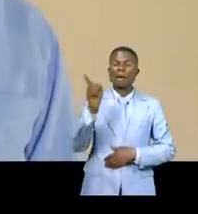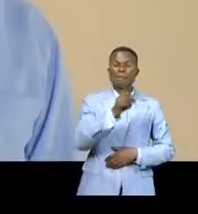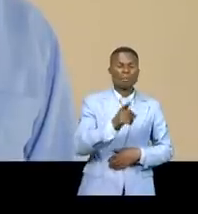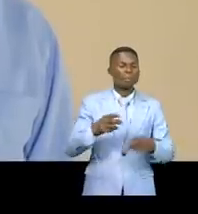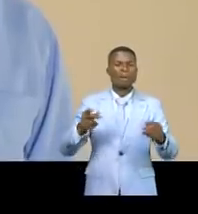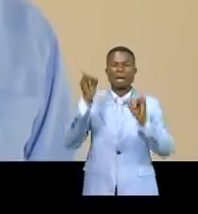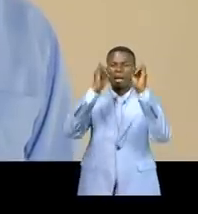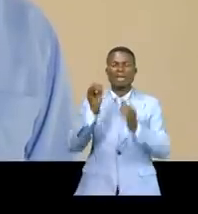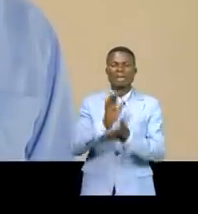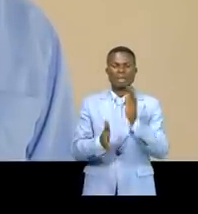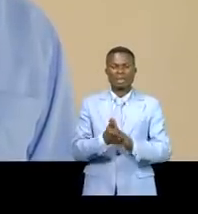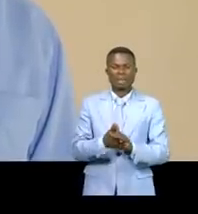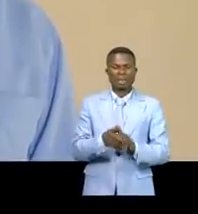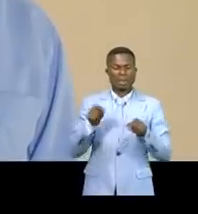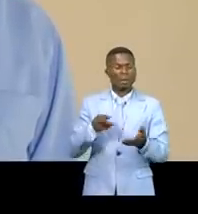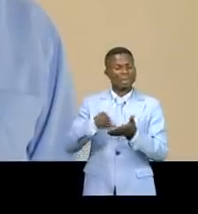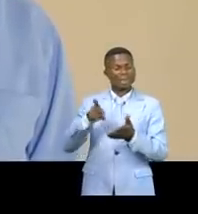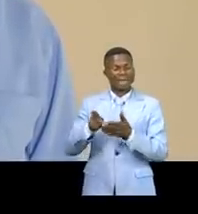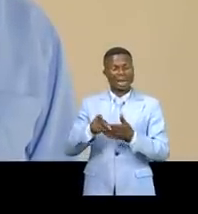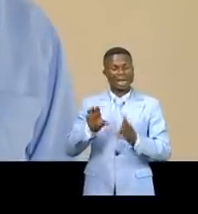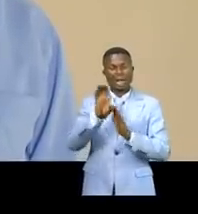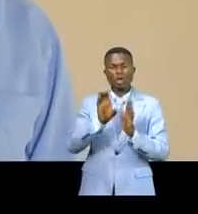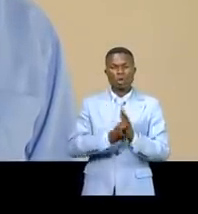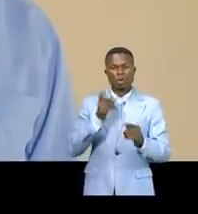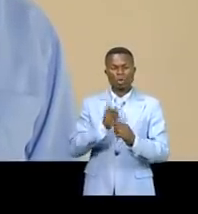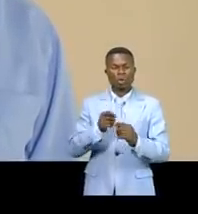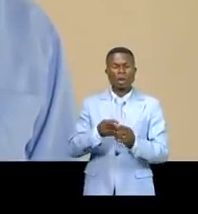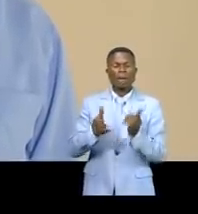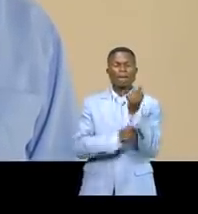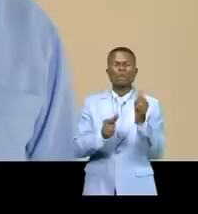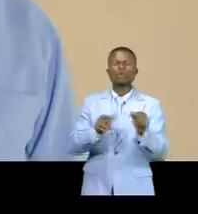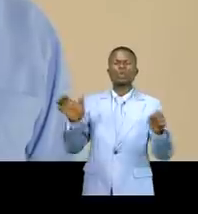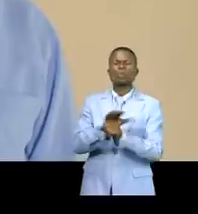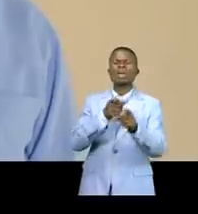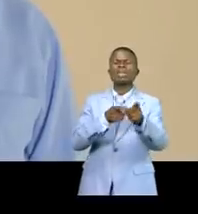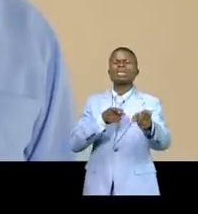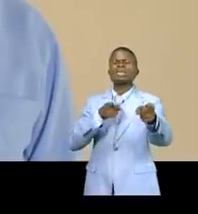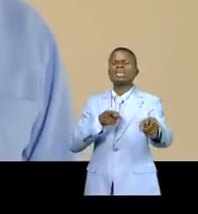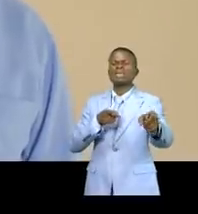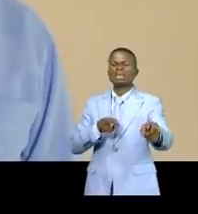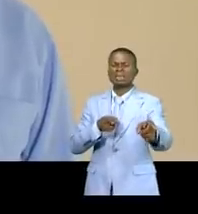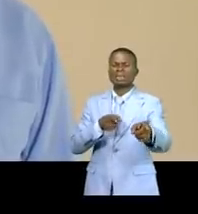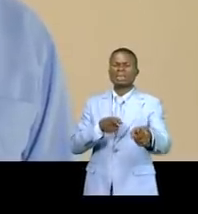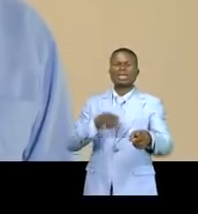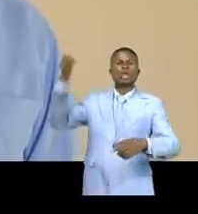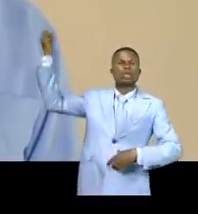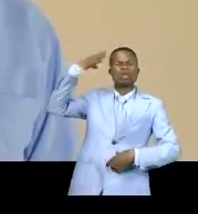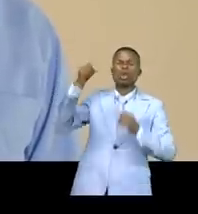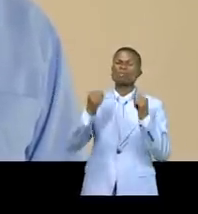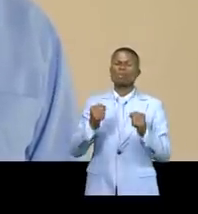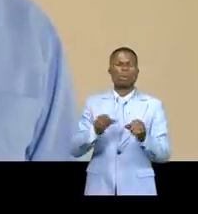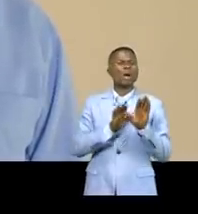toutes les conditions dans lesquelles cela se passe. Des longues files d'attente, sous le soleil,